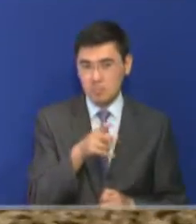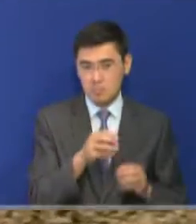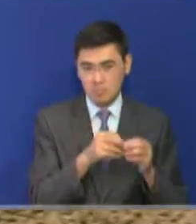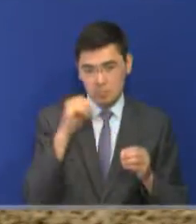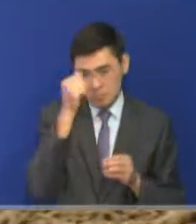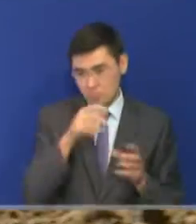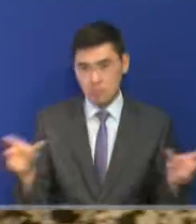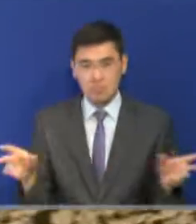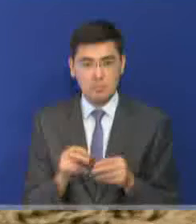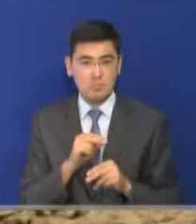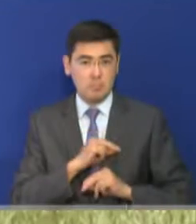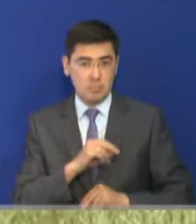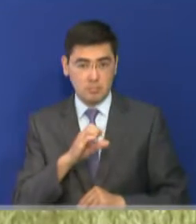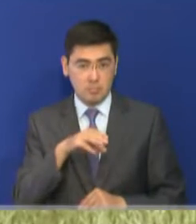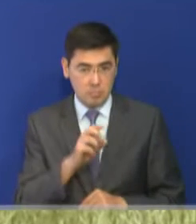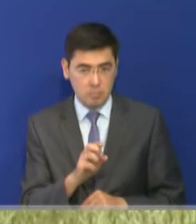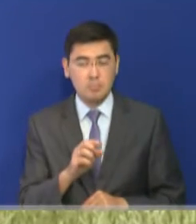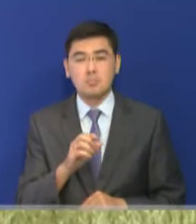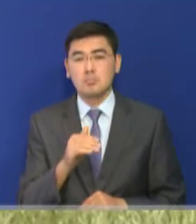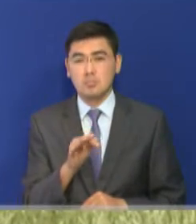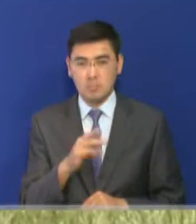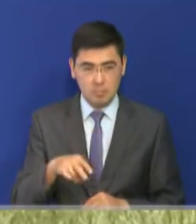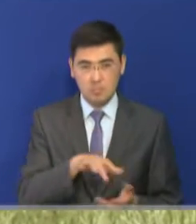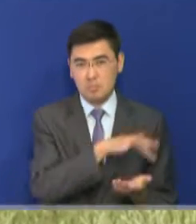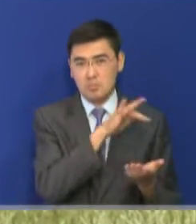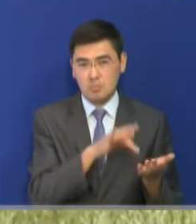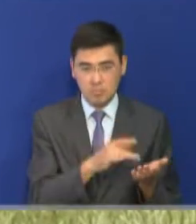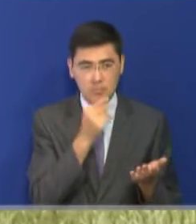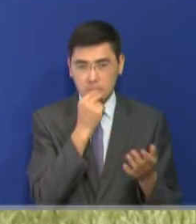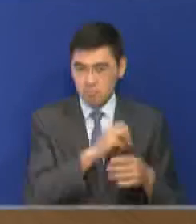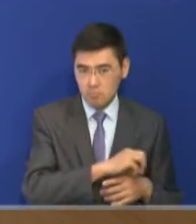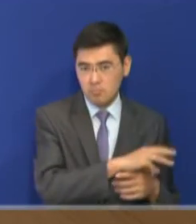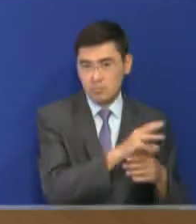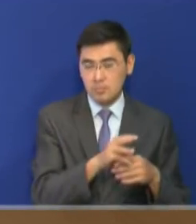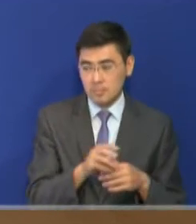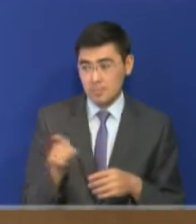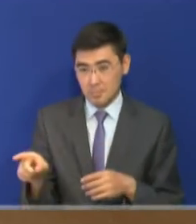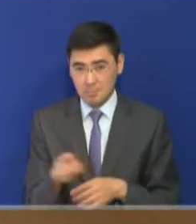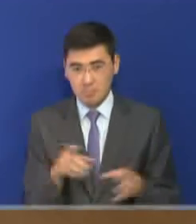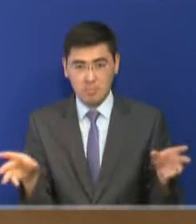1 мая стабфонд полностью обеспечили необходимой продукцией. Работа в этом направлении продолжится и в этом году.